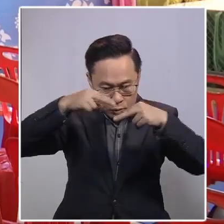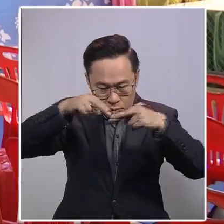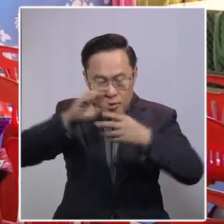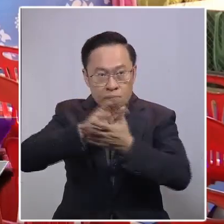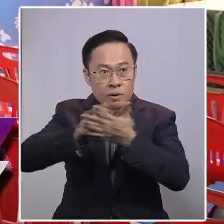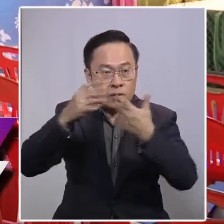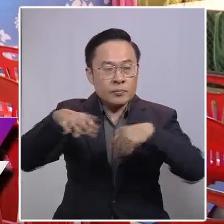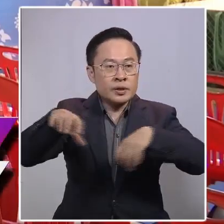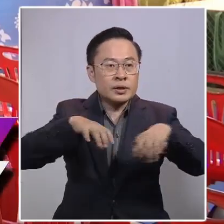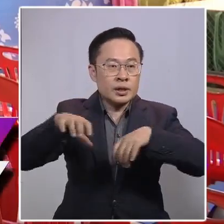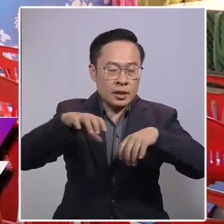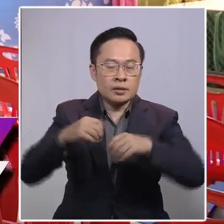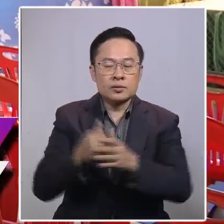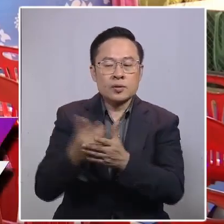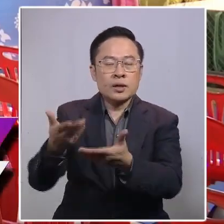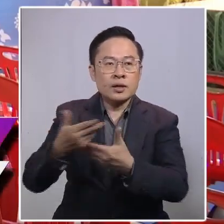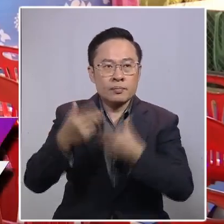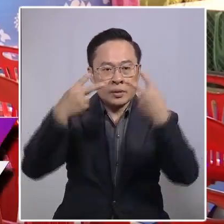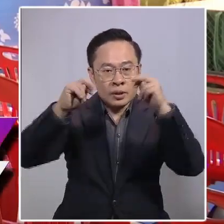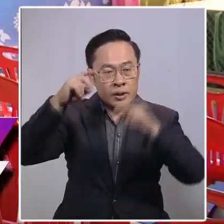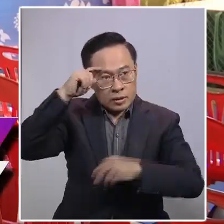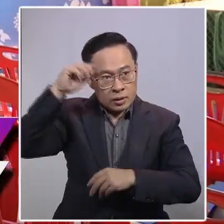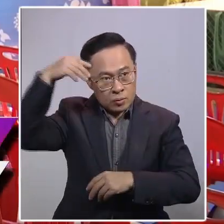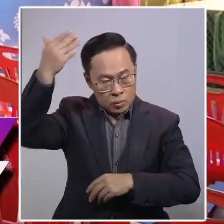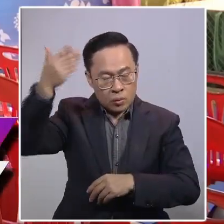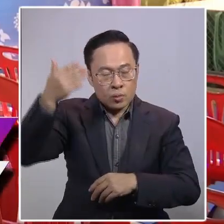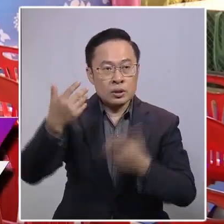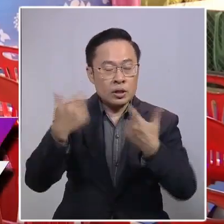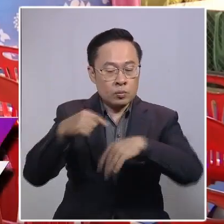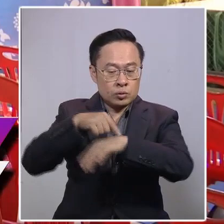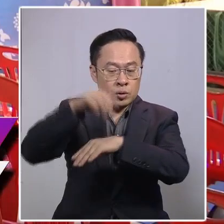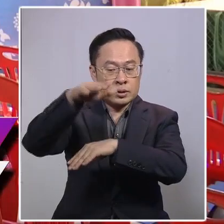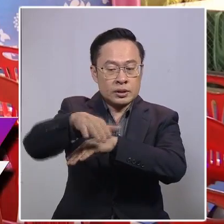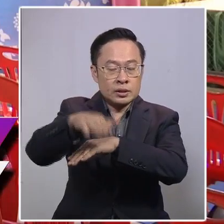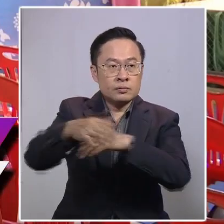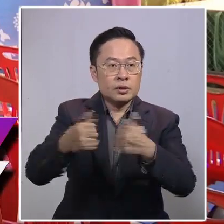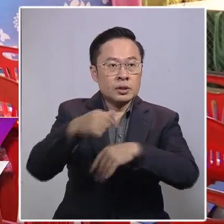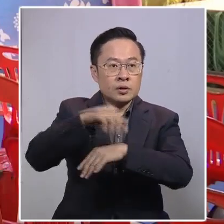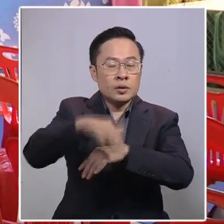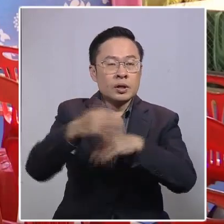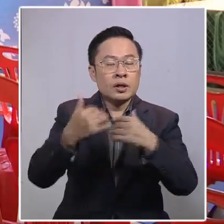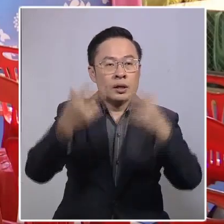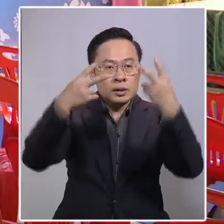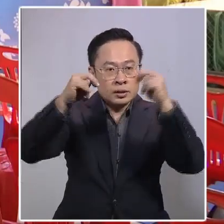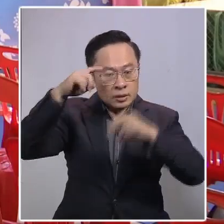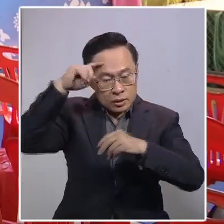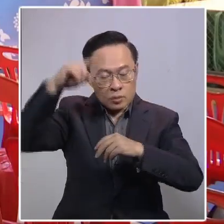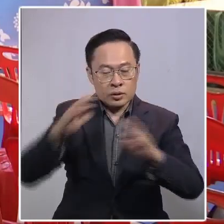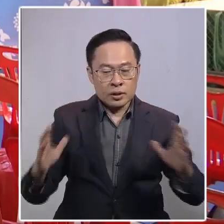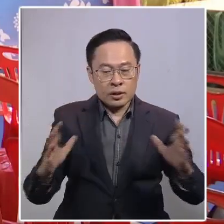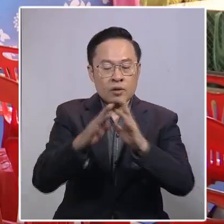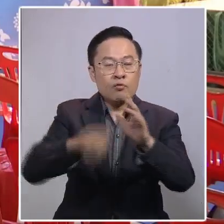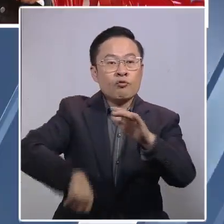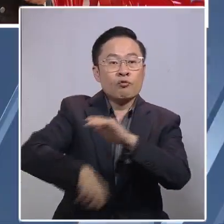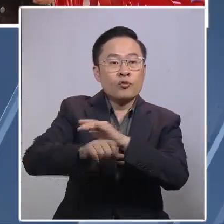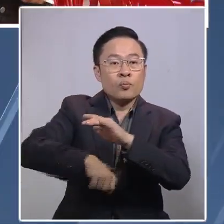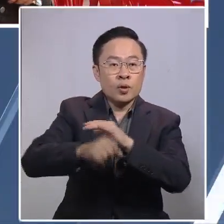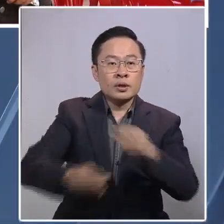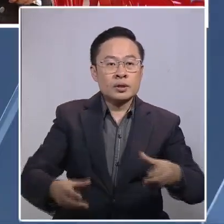มีการจัดงานที่บริเวณนี้แต่ว่าไฮไลท์สำคัญในเย็นวันนี้ครับนายกรัฐมนตรีจะเตะฟุตบอลร่วมกับทีมในพื้น